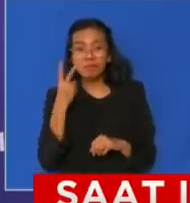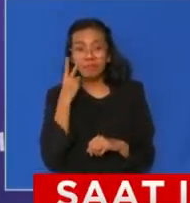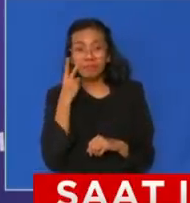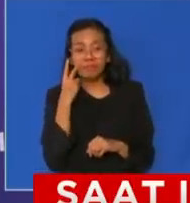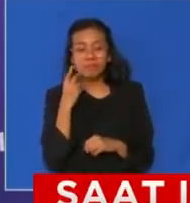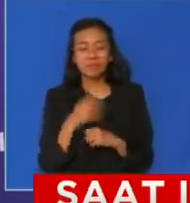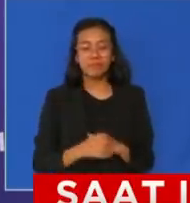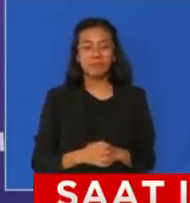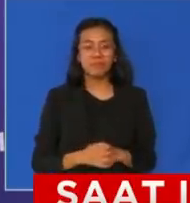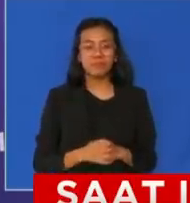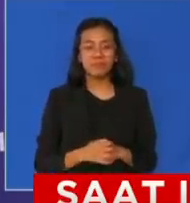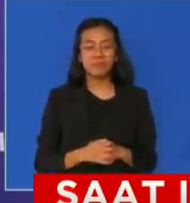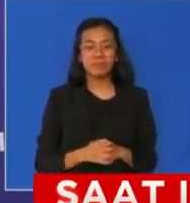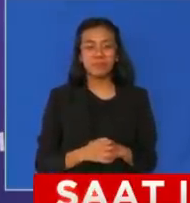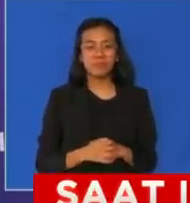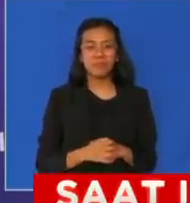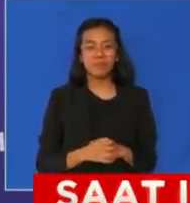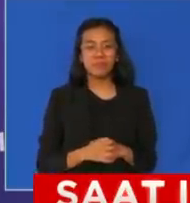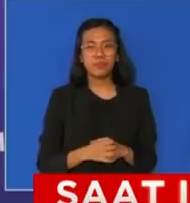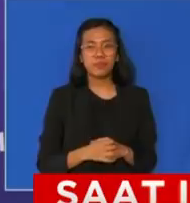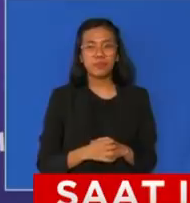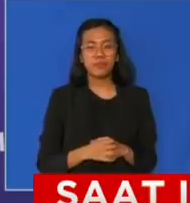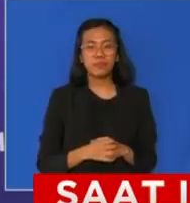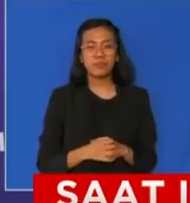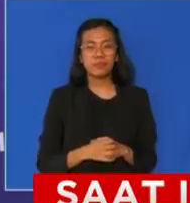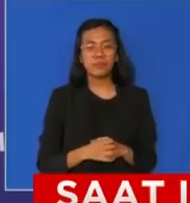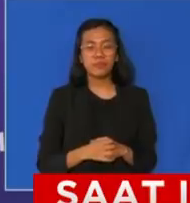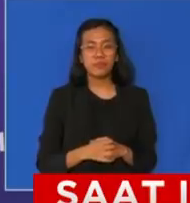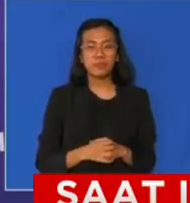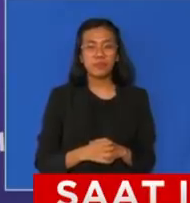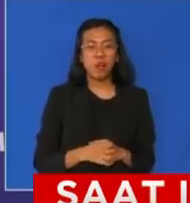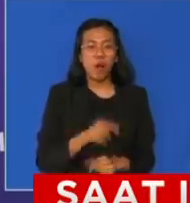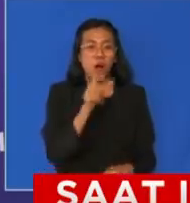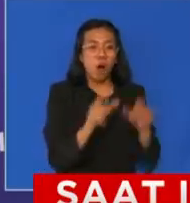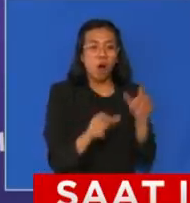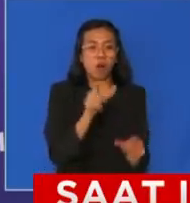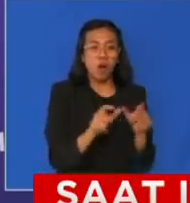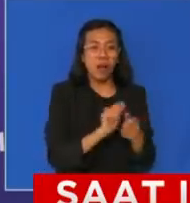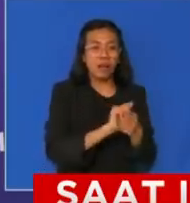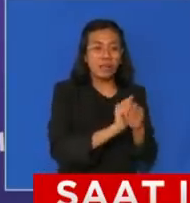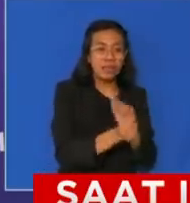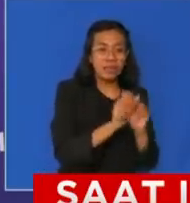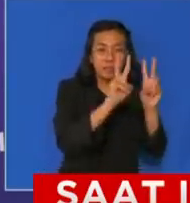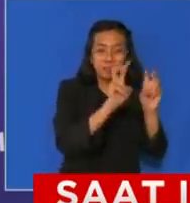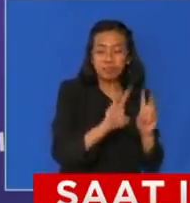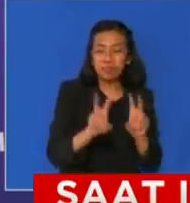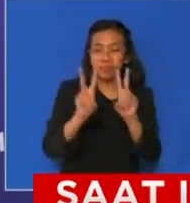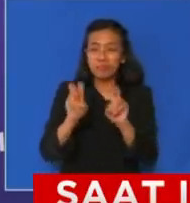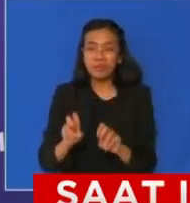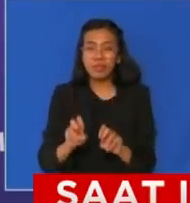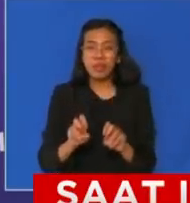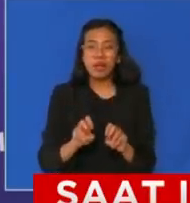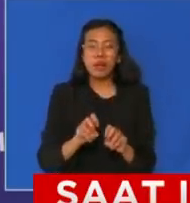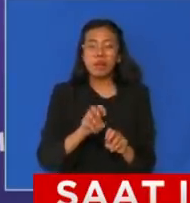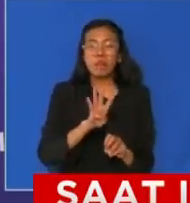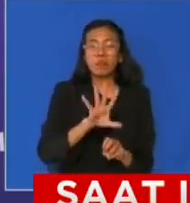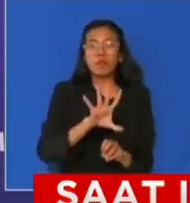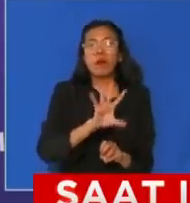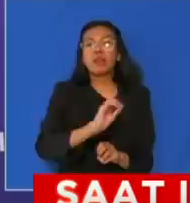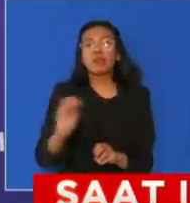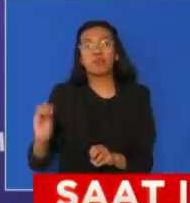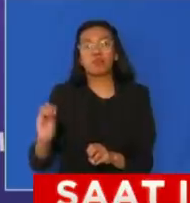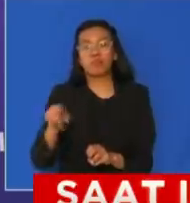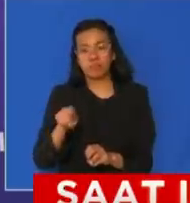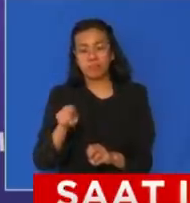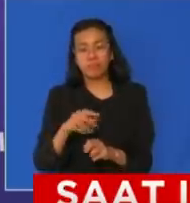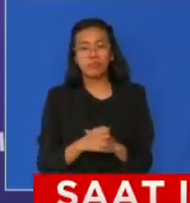berikut bahwa kita sudah melakukan pemeriksaan spesimen lebih di Rp45.000 spesimen dari